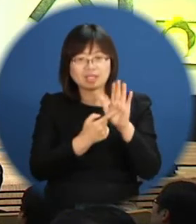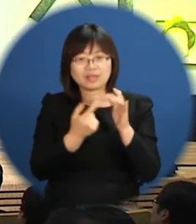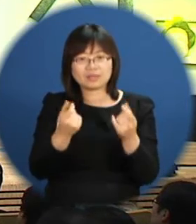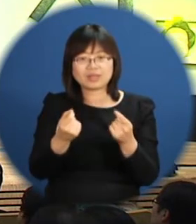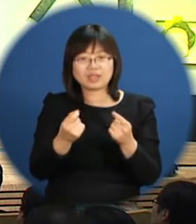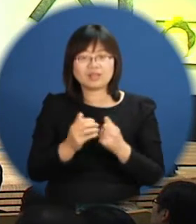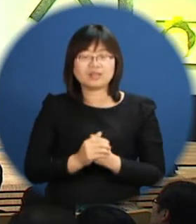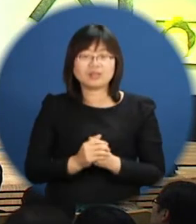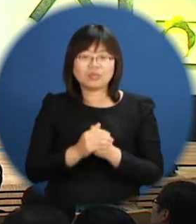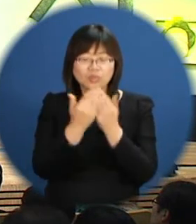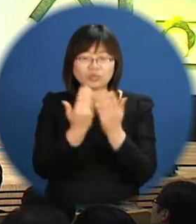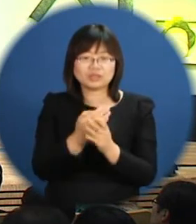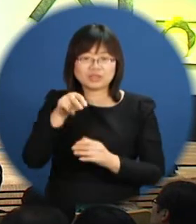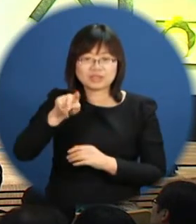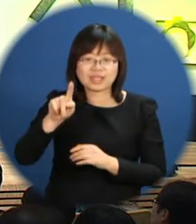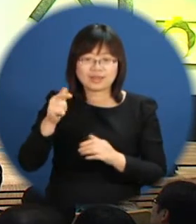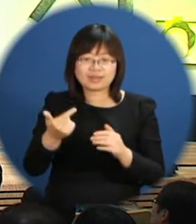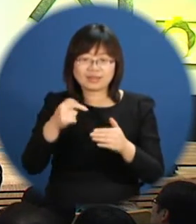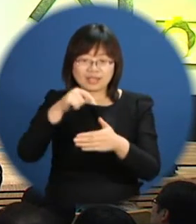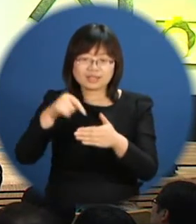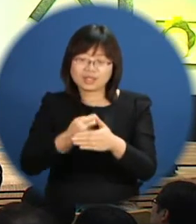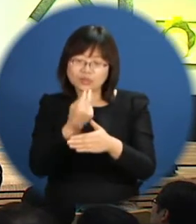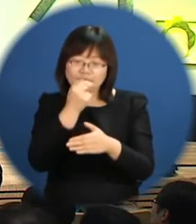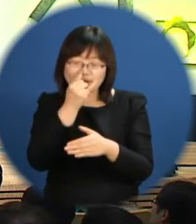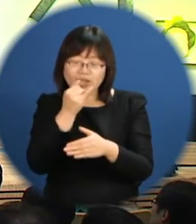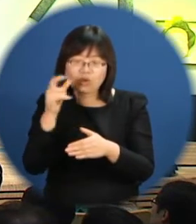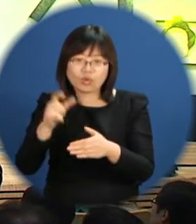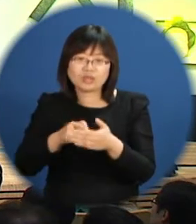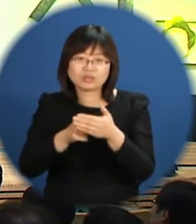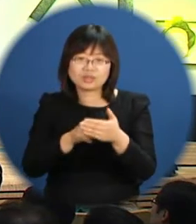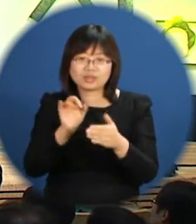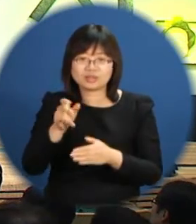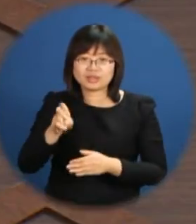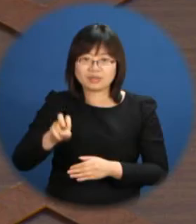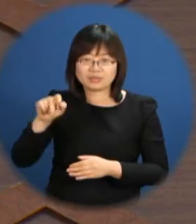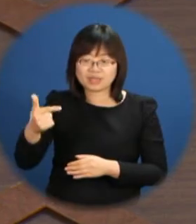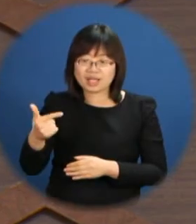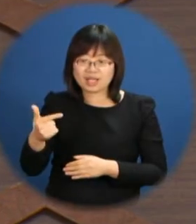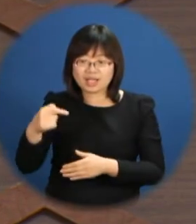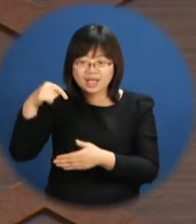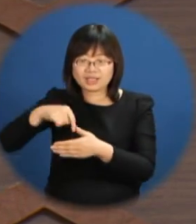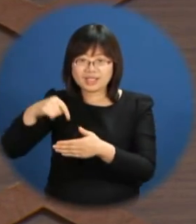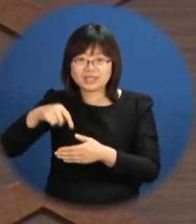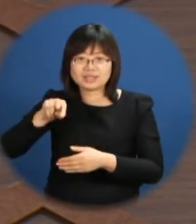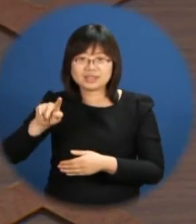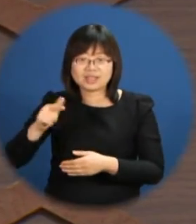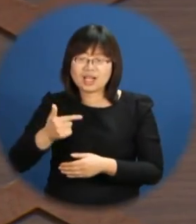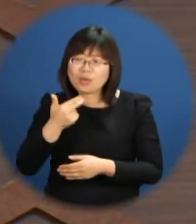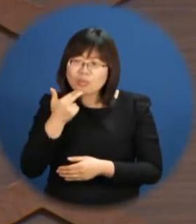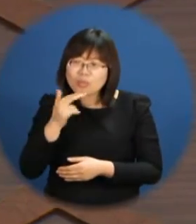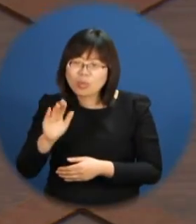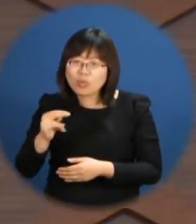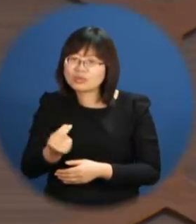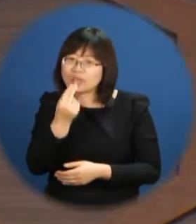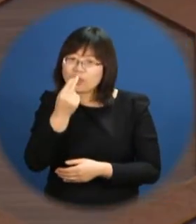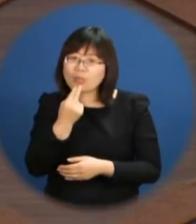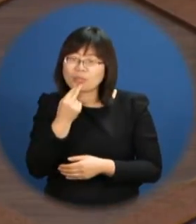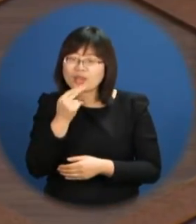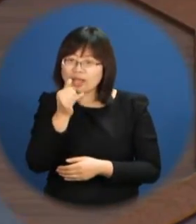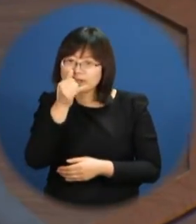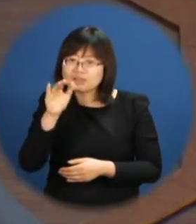산소가 있다고 강력히 주장을 했는데 이게 여기 있는 염산 우리 이제 산 없다고 하잖아요 아니 산서 가 없다고